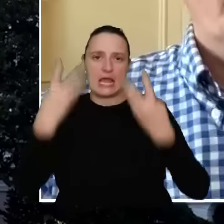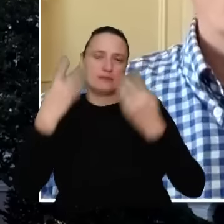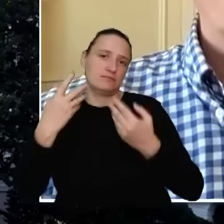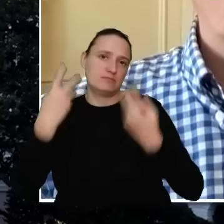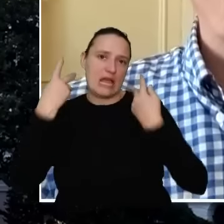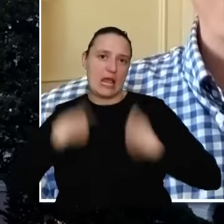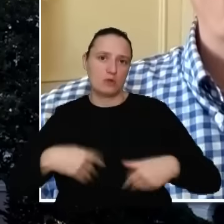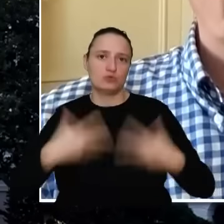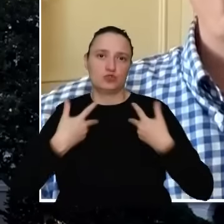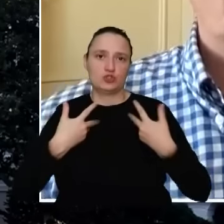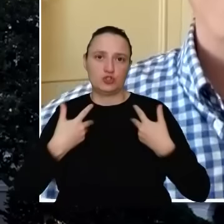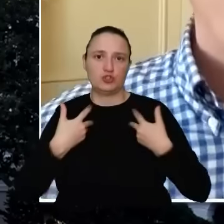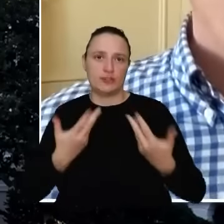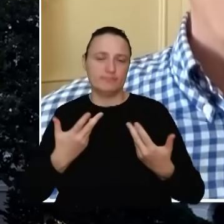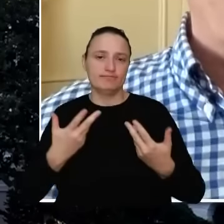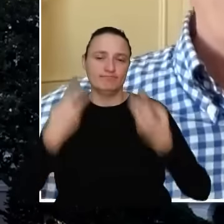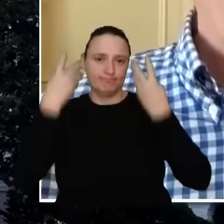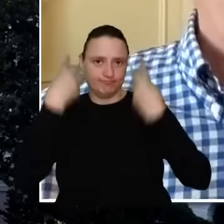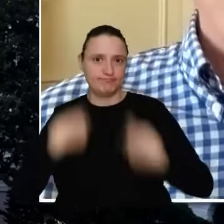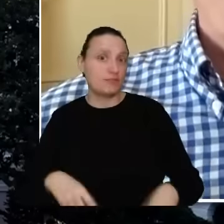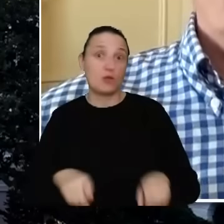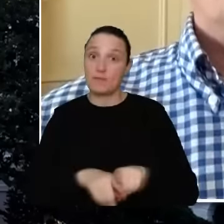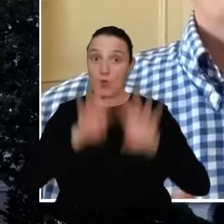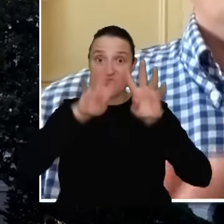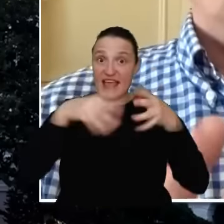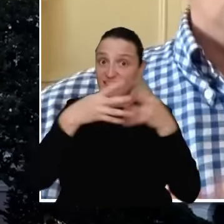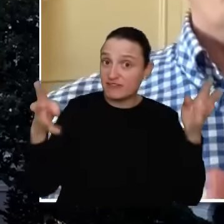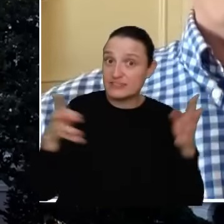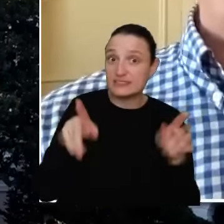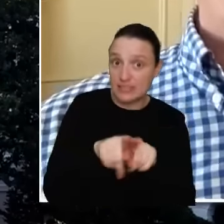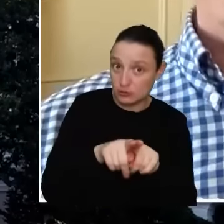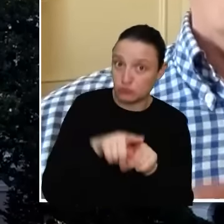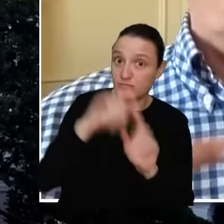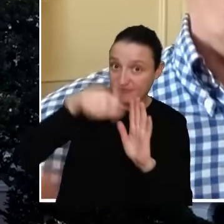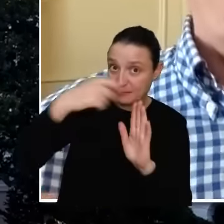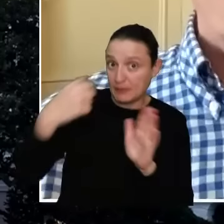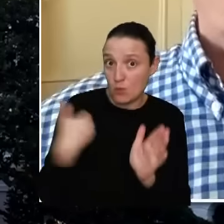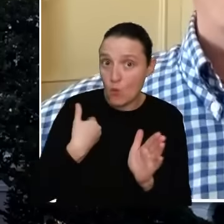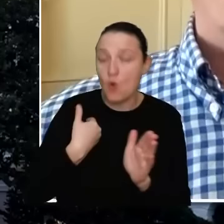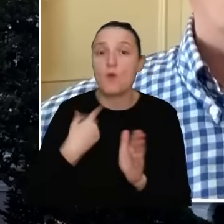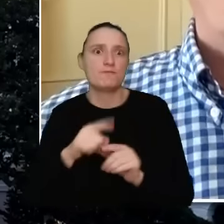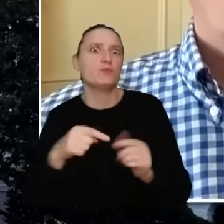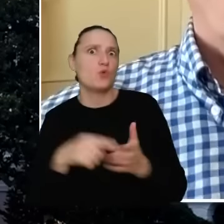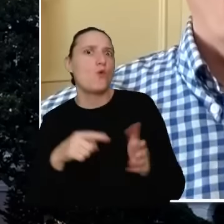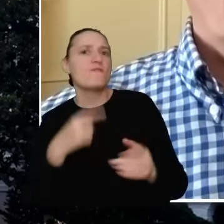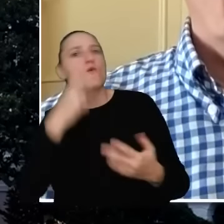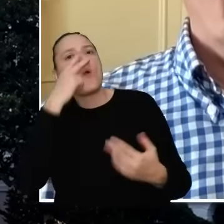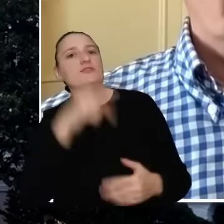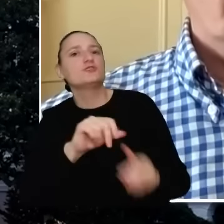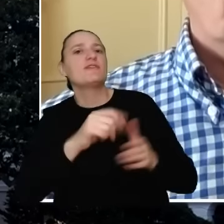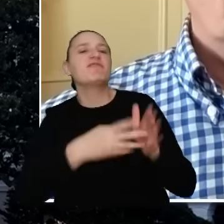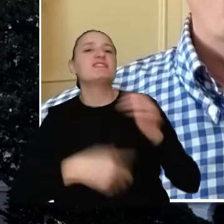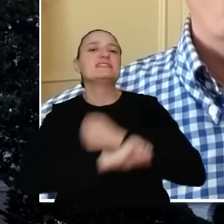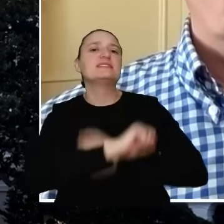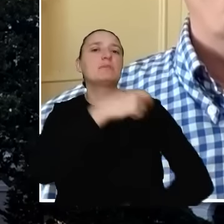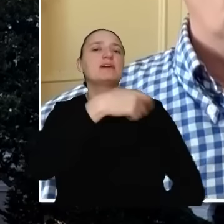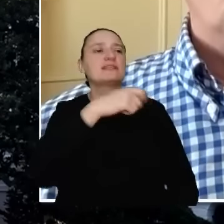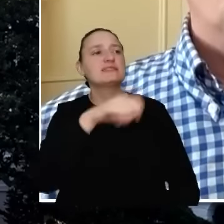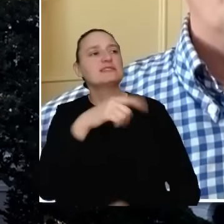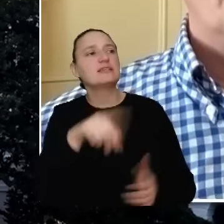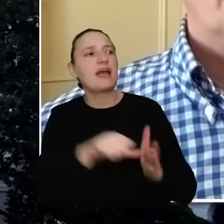też przebojem kinowym i Netflixa. Także i J.D. Vance jako uosabia to otwarcie na tych